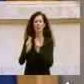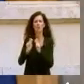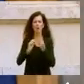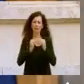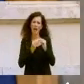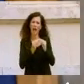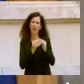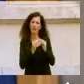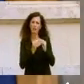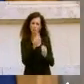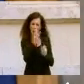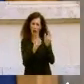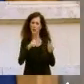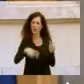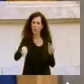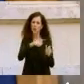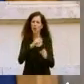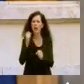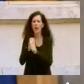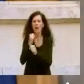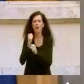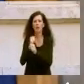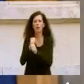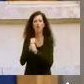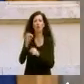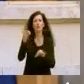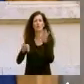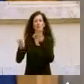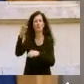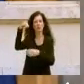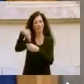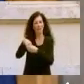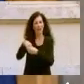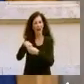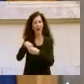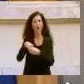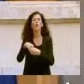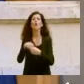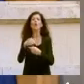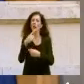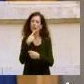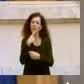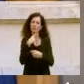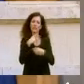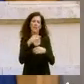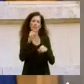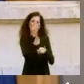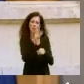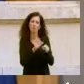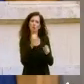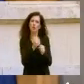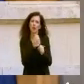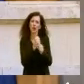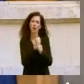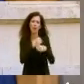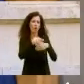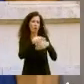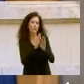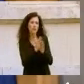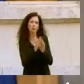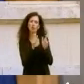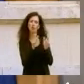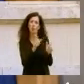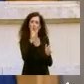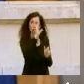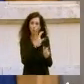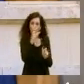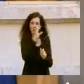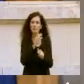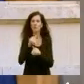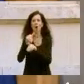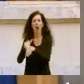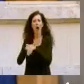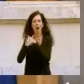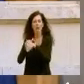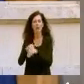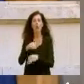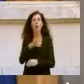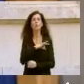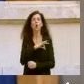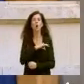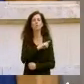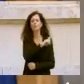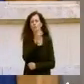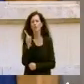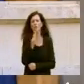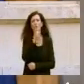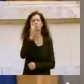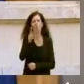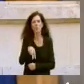e lavoratori dello spettacolo anche agli stagionali del turismo e lavoratori agricoli bonus fino a 2.200